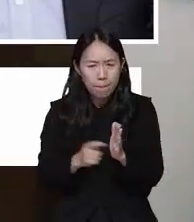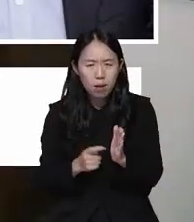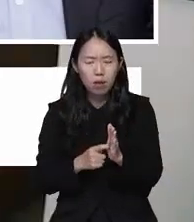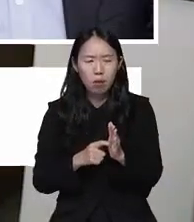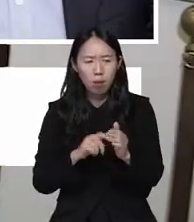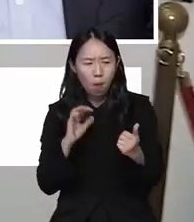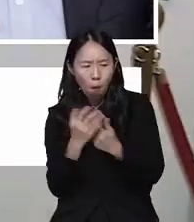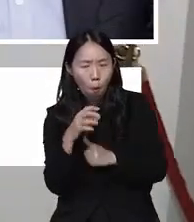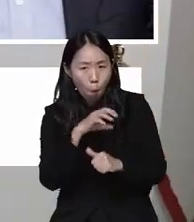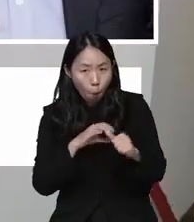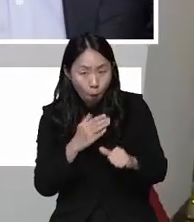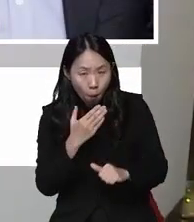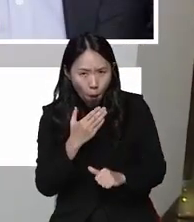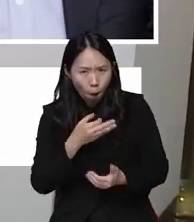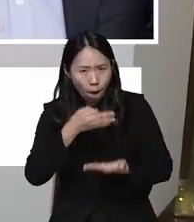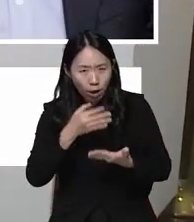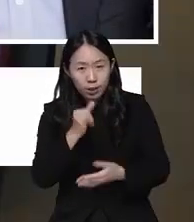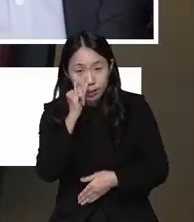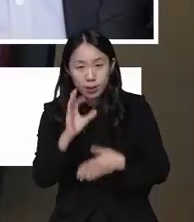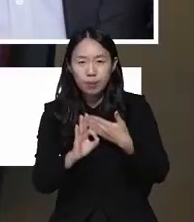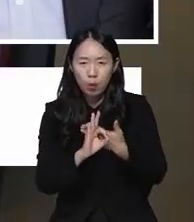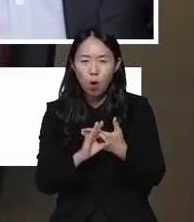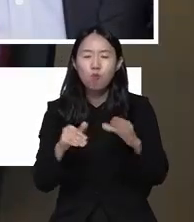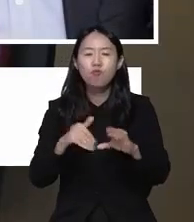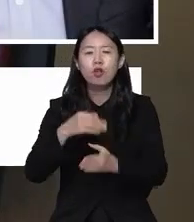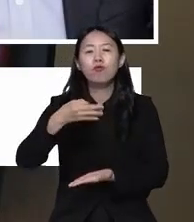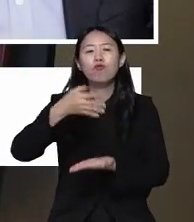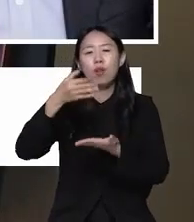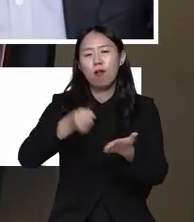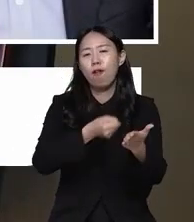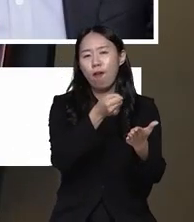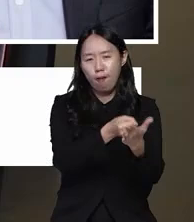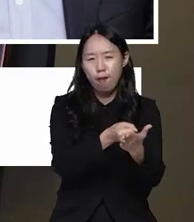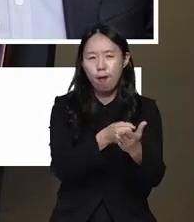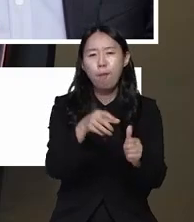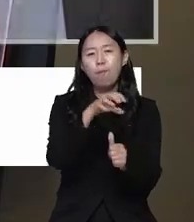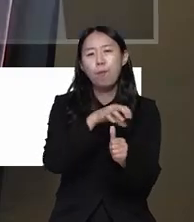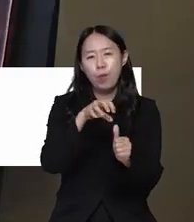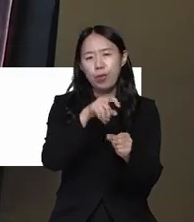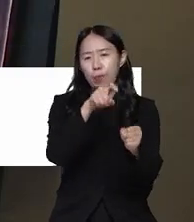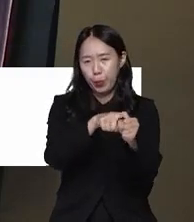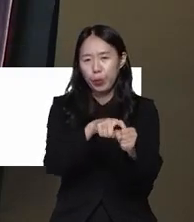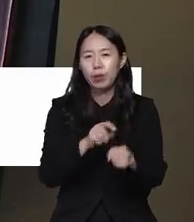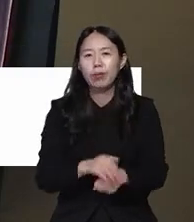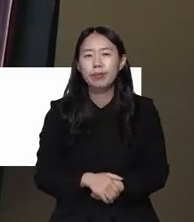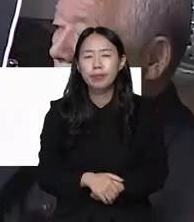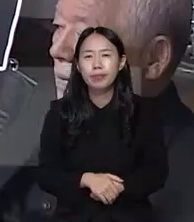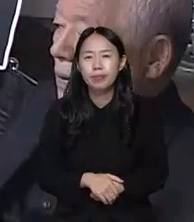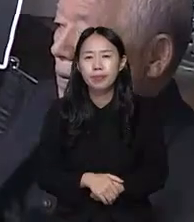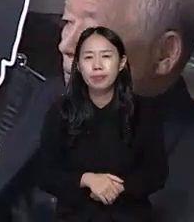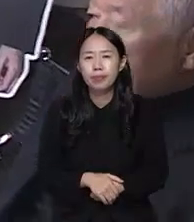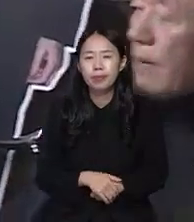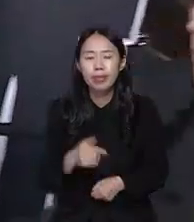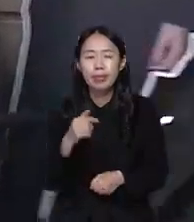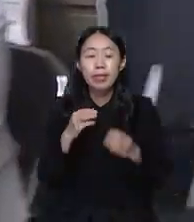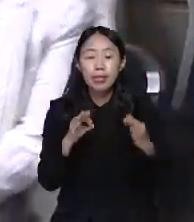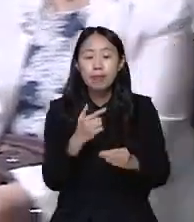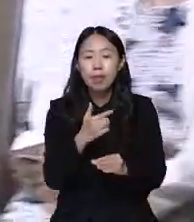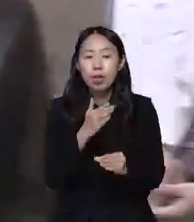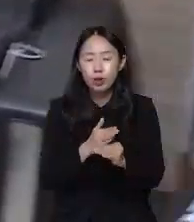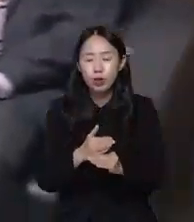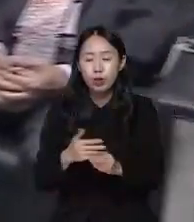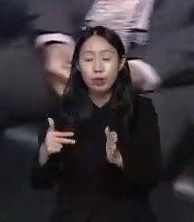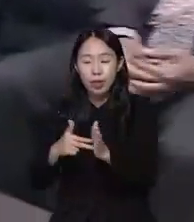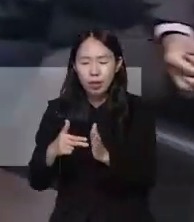보존할 가치가 있는 것을 문화재로 지정해서 보존 하자 그런 취지인 것입니다. 김대중 재단이